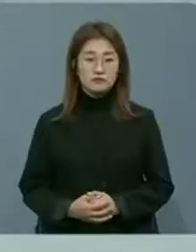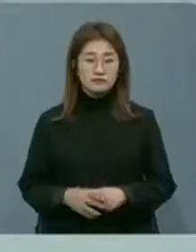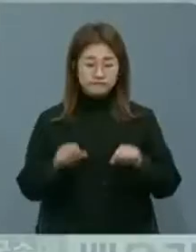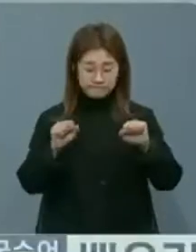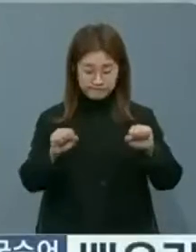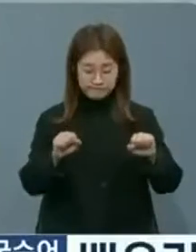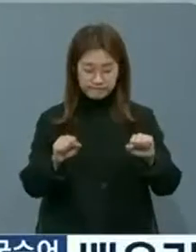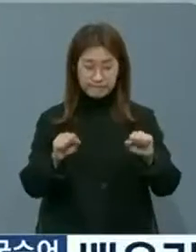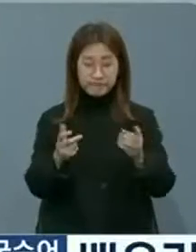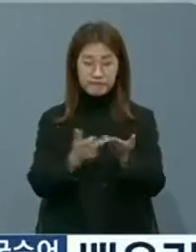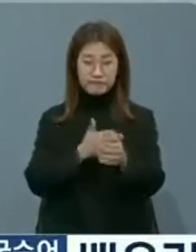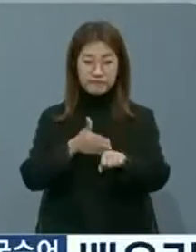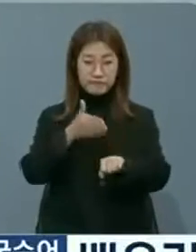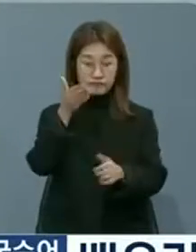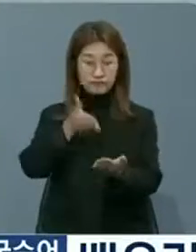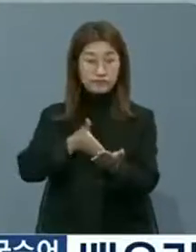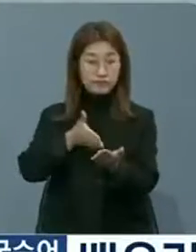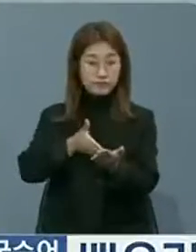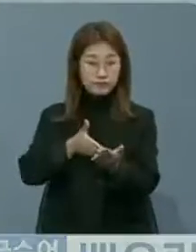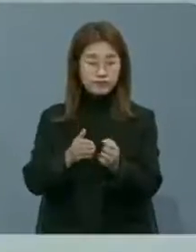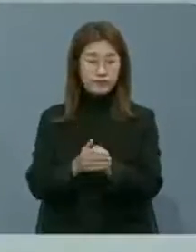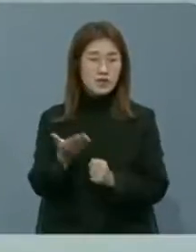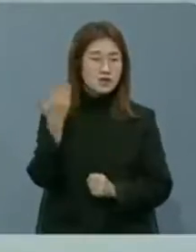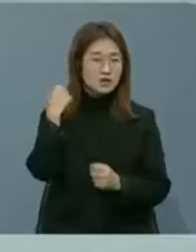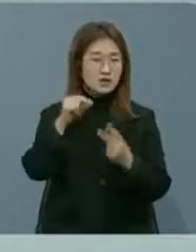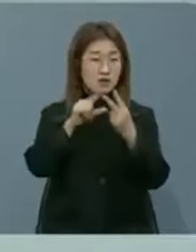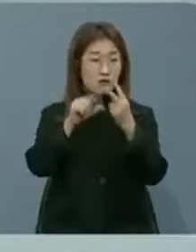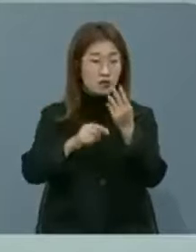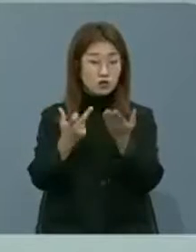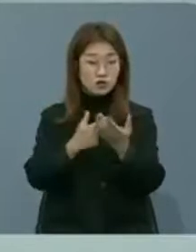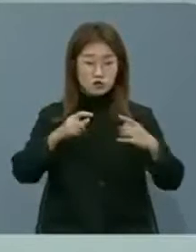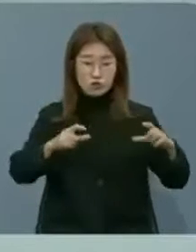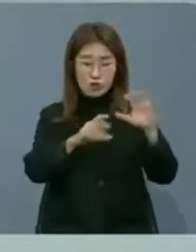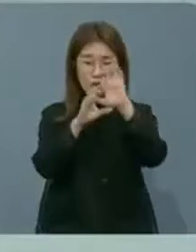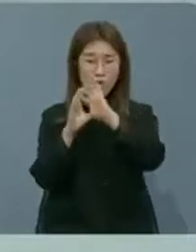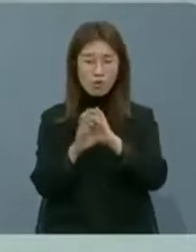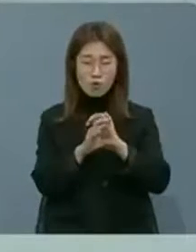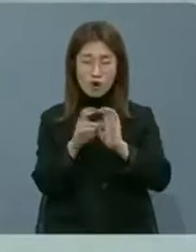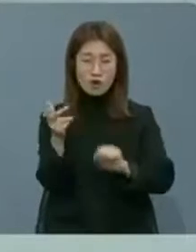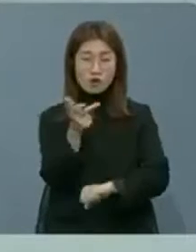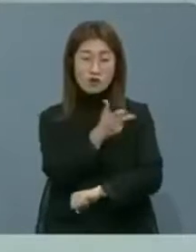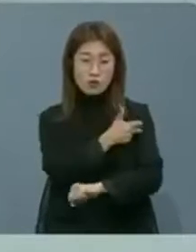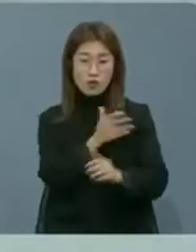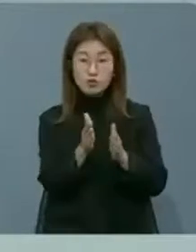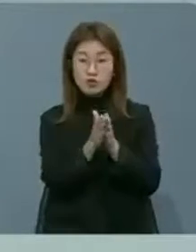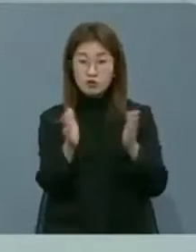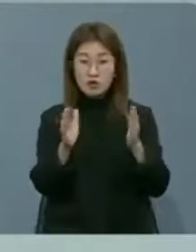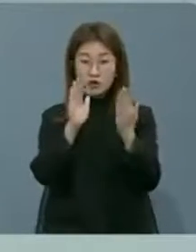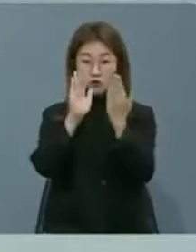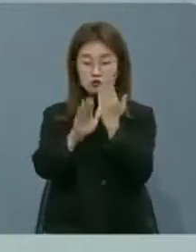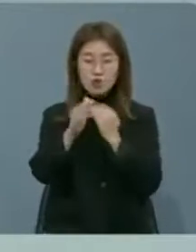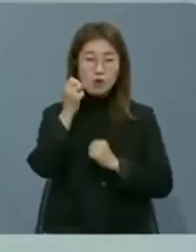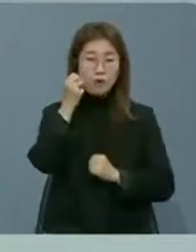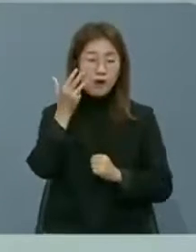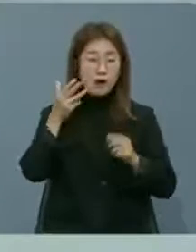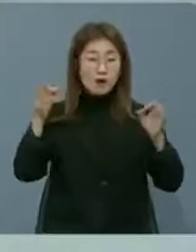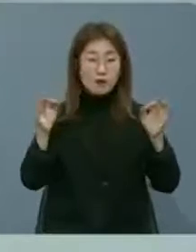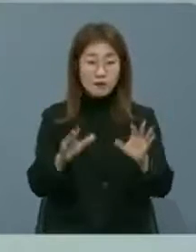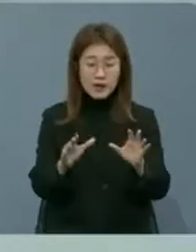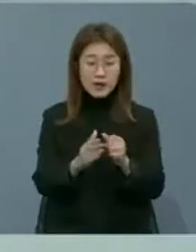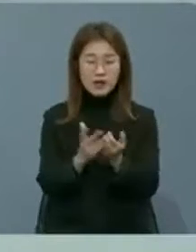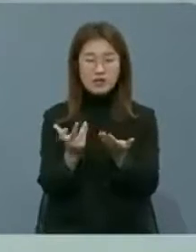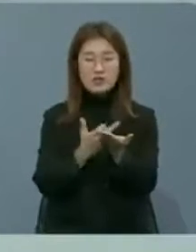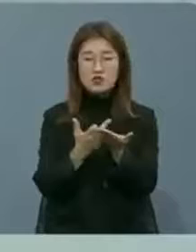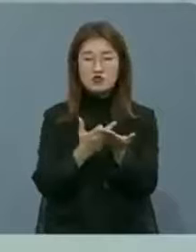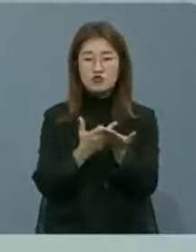여러분 안녕하십니까 제주 9시 뉴스입니다 지난 2월 제주에서 콜은 알고 예방백신 접종을 시작한 이후 8개월여 만에 도민의